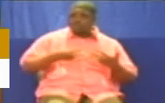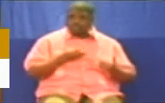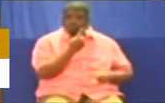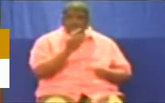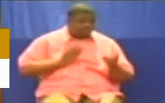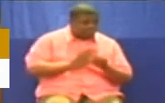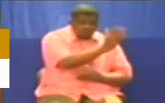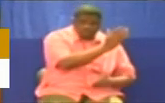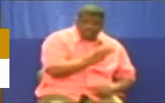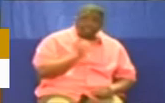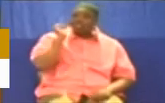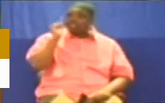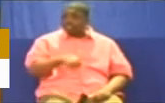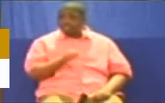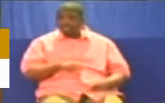Jedwali la kwanza linafikiwa?